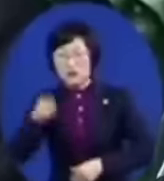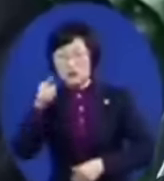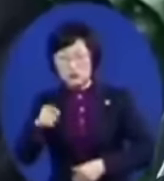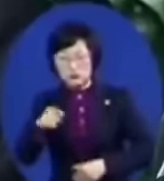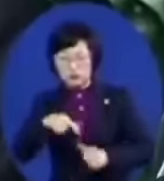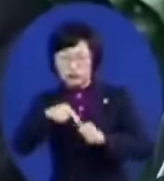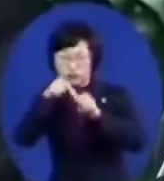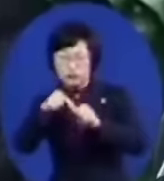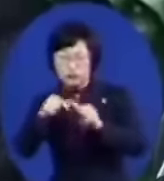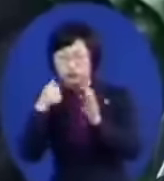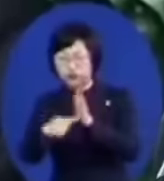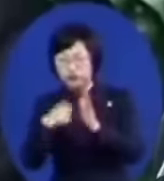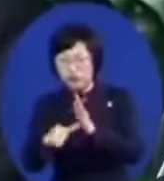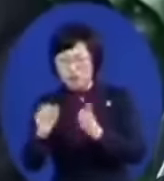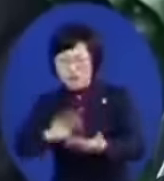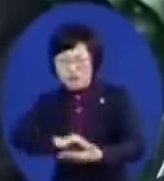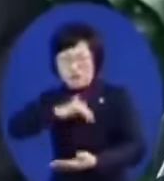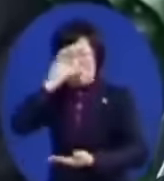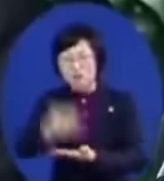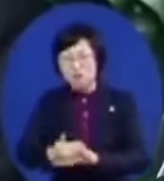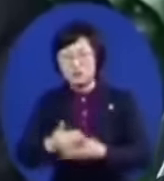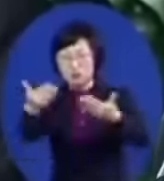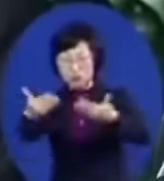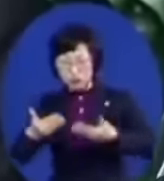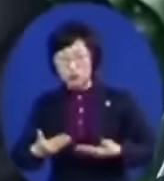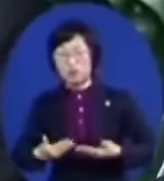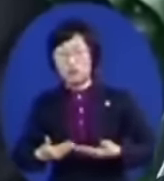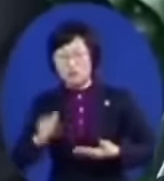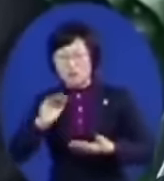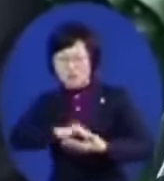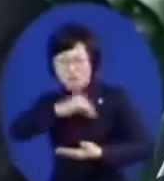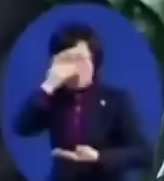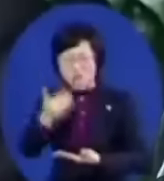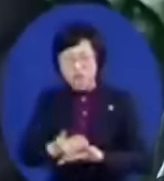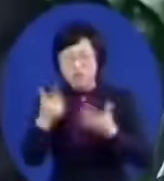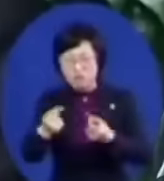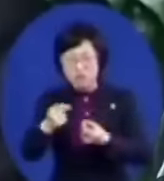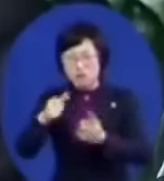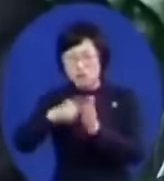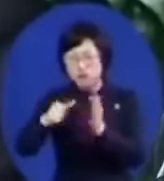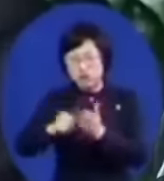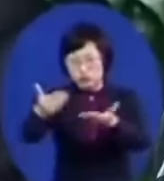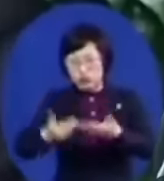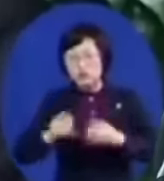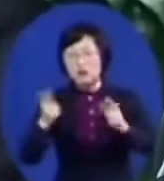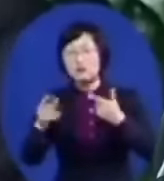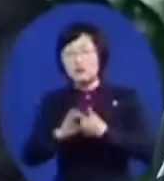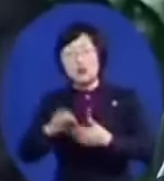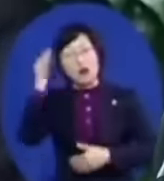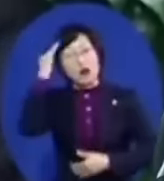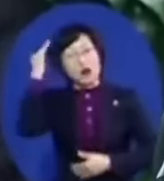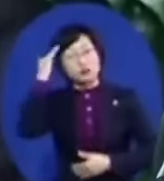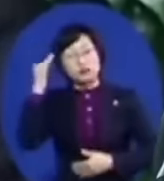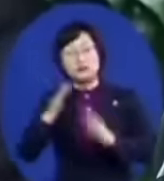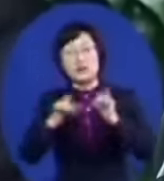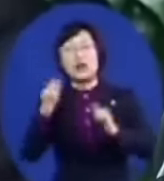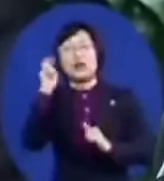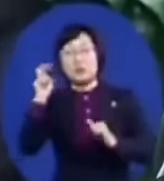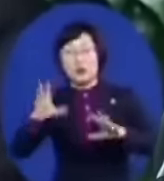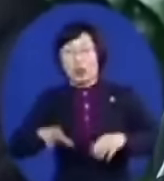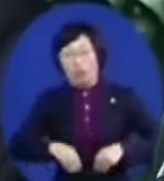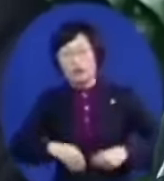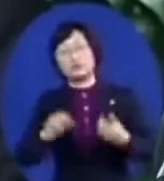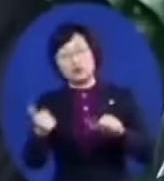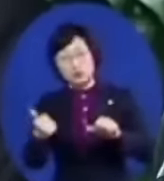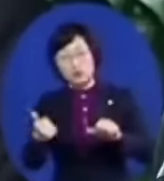구제물자들이 산더미 같이 왔습니다. 그 산더미 같은 구제물자가 안 왔으면 우리 한국은 굶어 죽었어요. 그리고